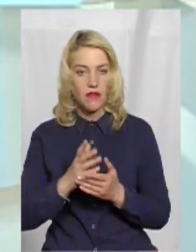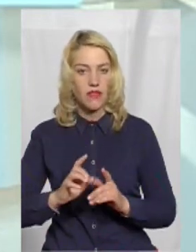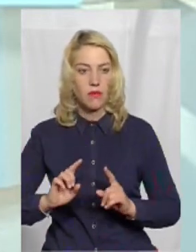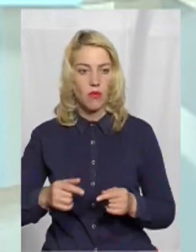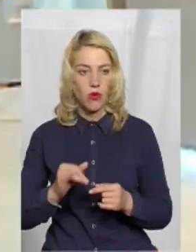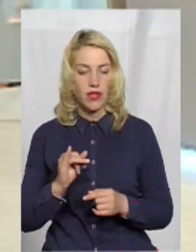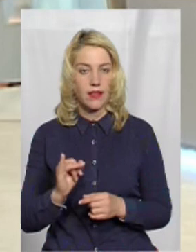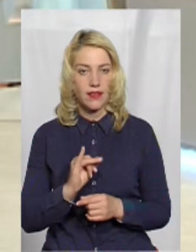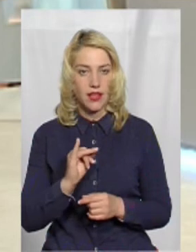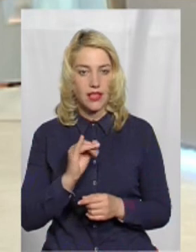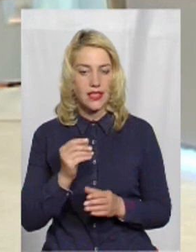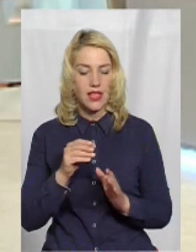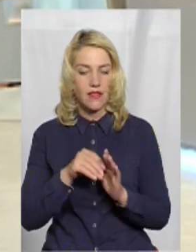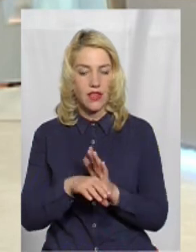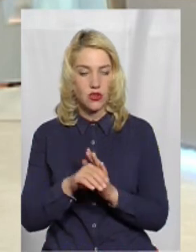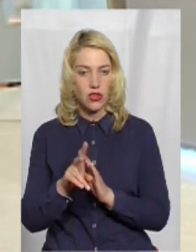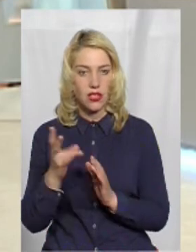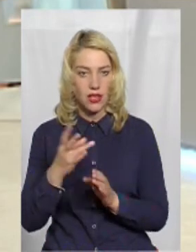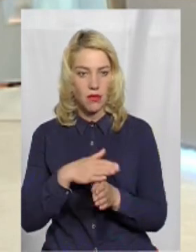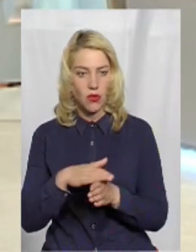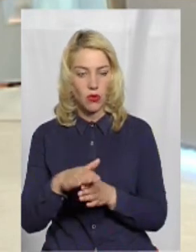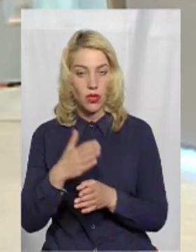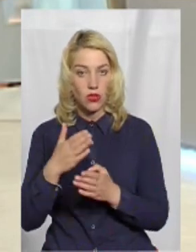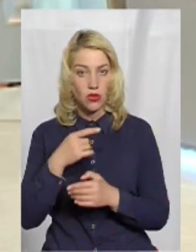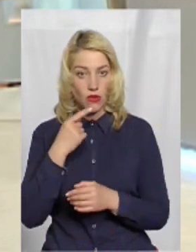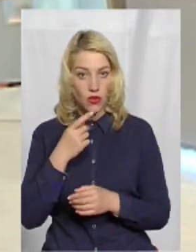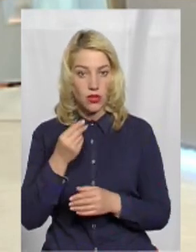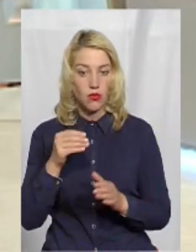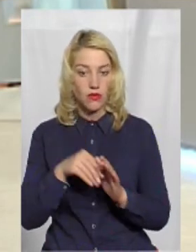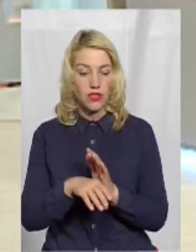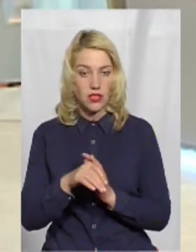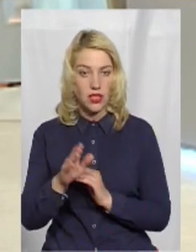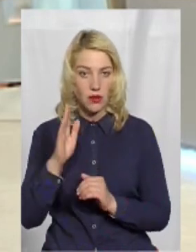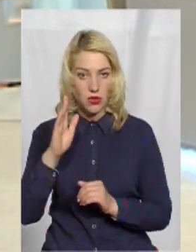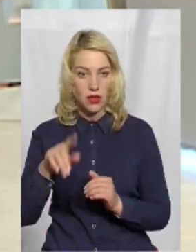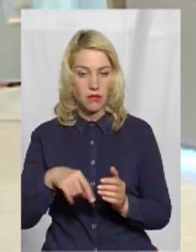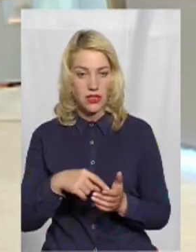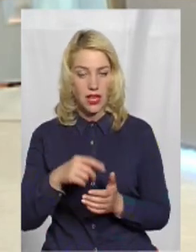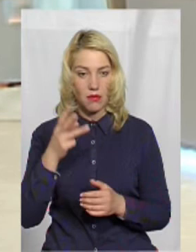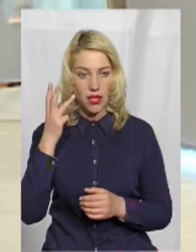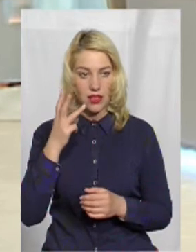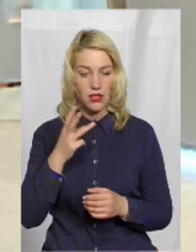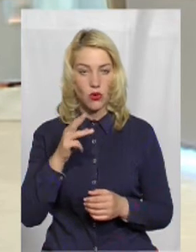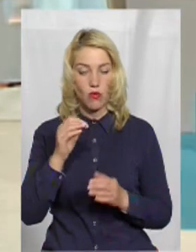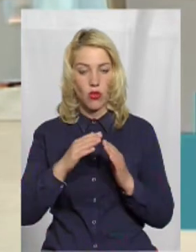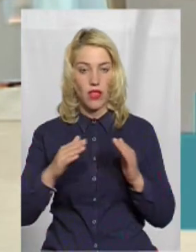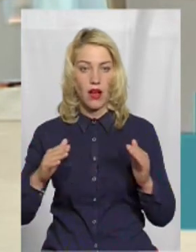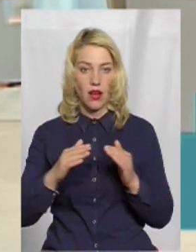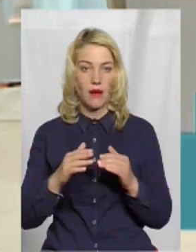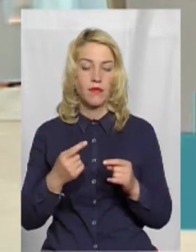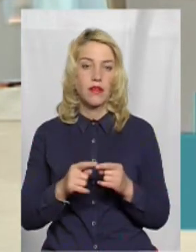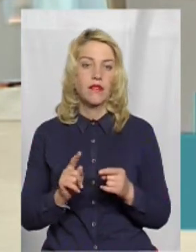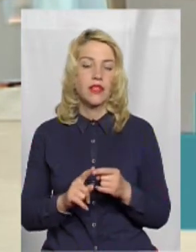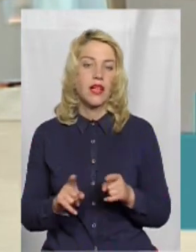Є інтерес інвестора, який треба дотриматись. І якщо говорити про інвестиційний потенціал міста Хмельницького, ну, конкретно по дахам, то він не